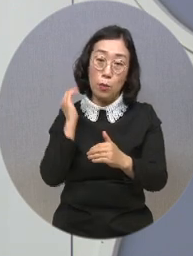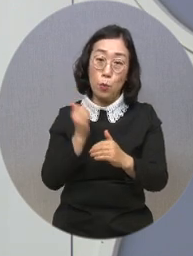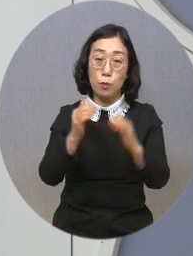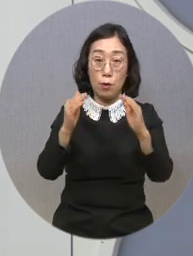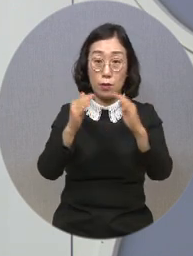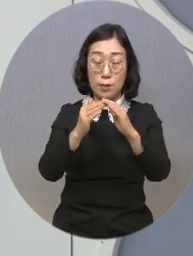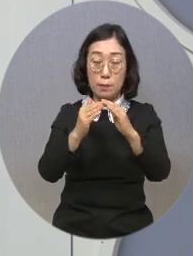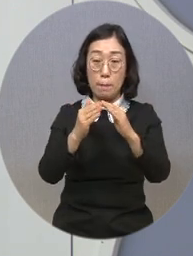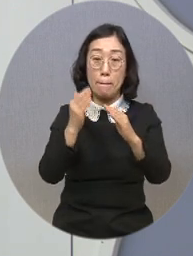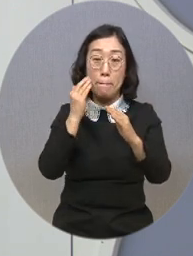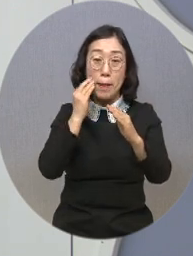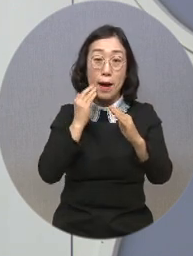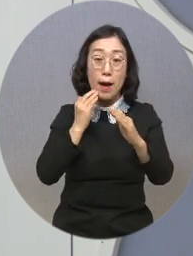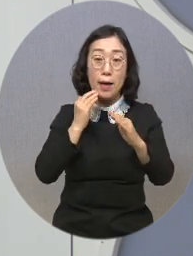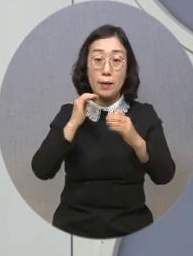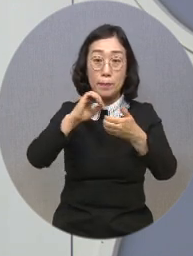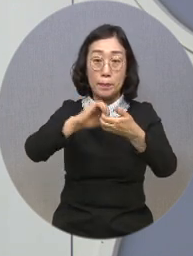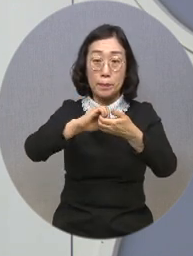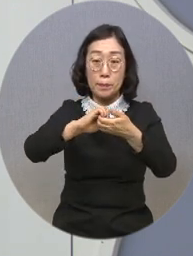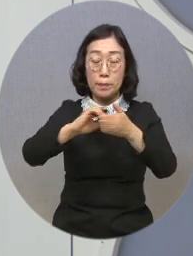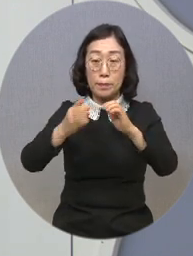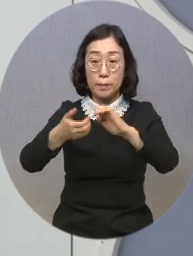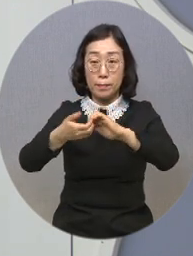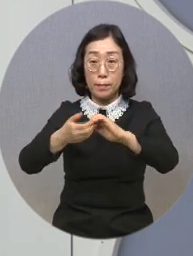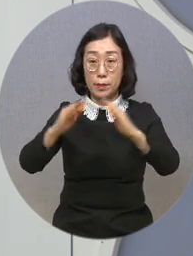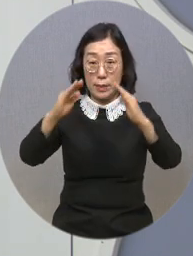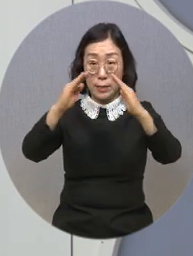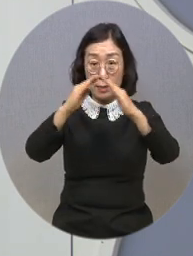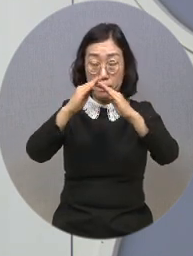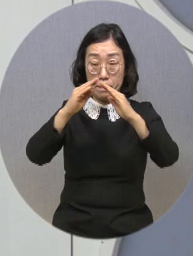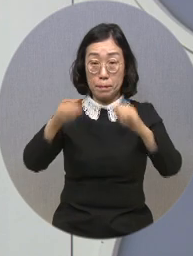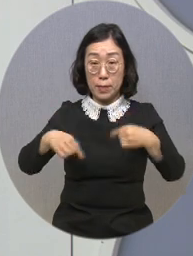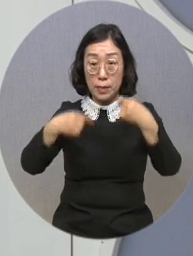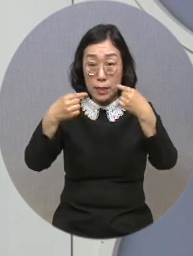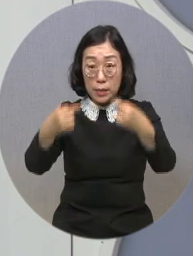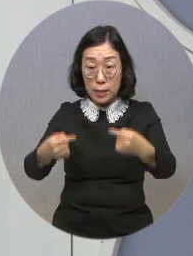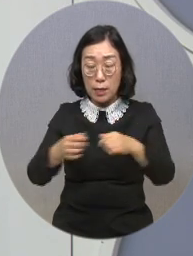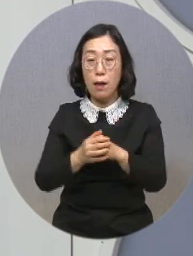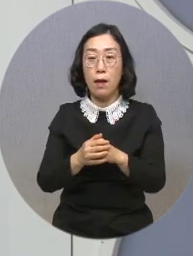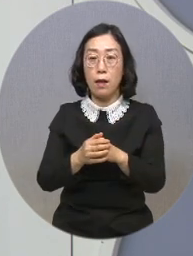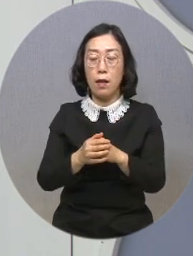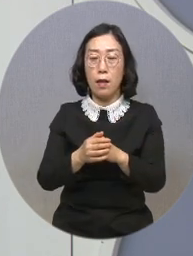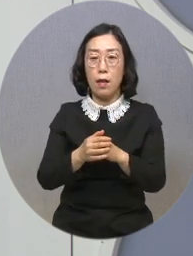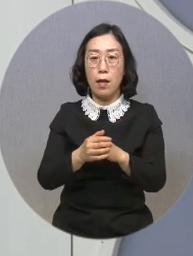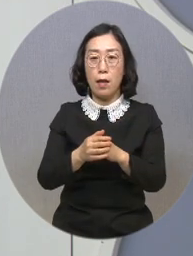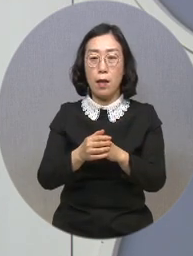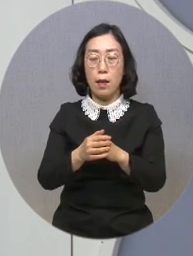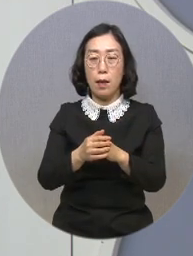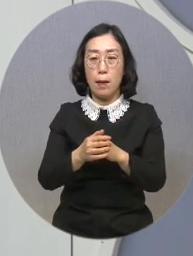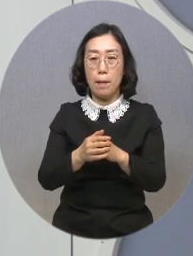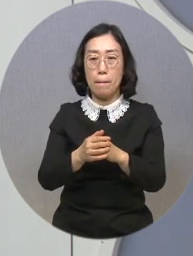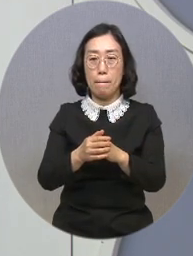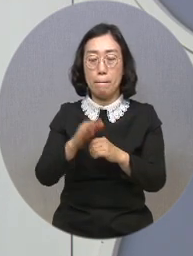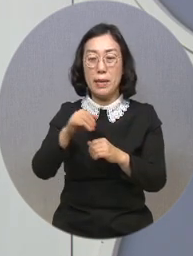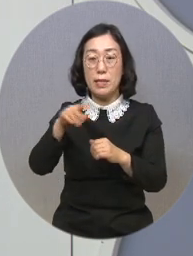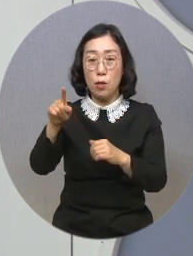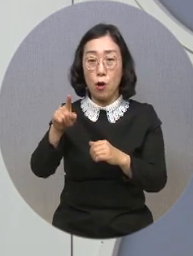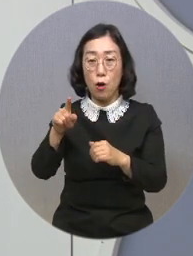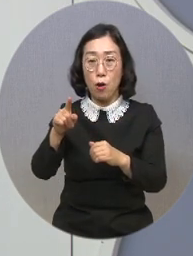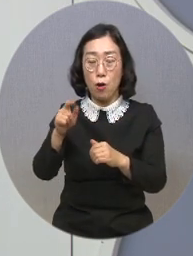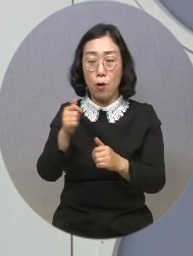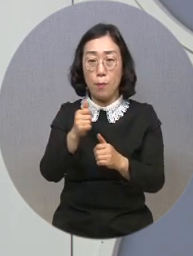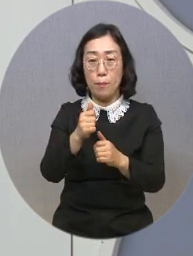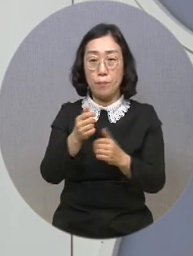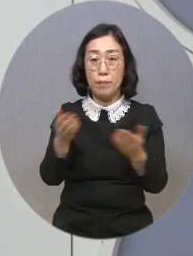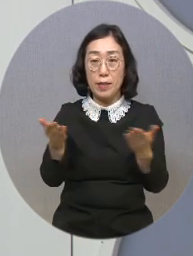이제 서기관 때 청와대 들어가서 정무 비서실에서 근무를 했고요. 그러다가